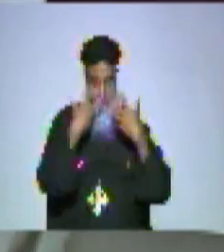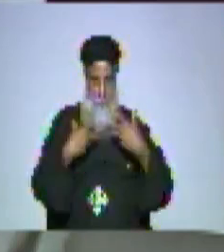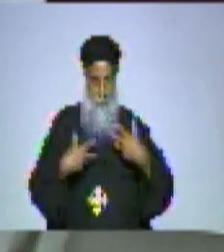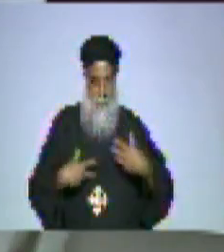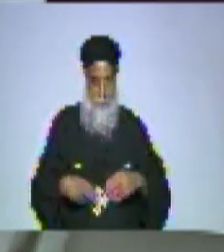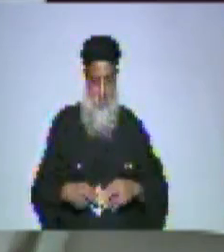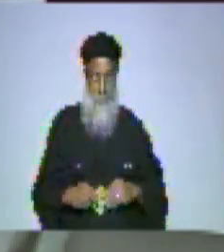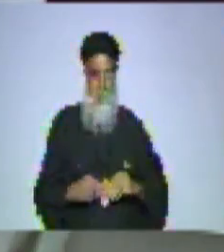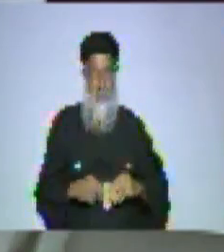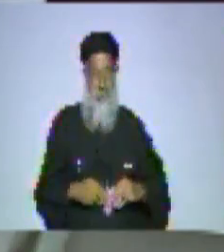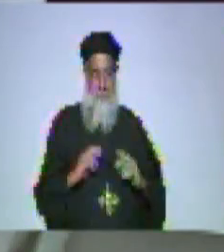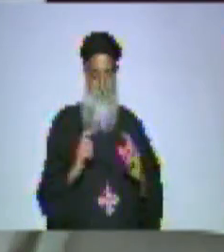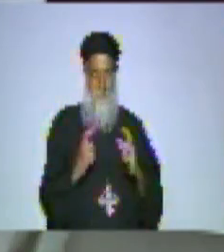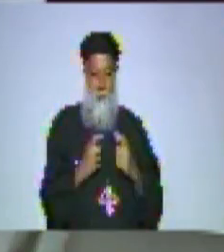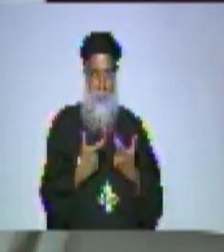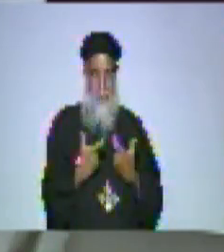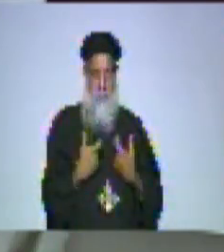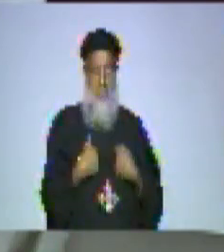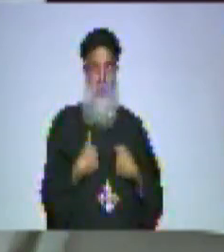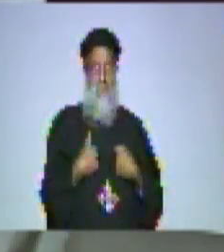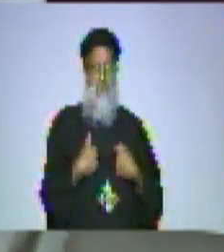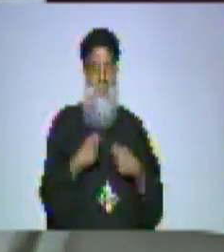حمايه لازم